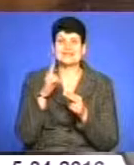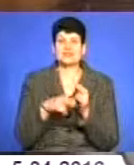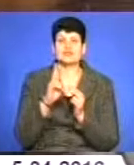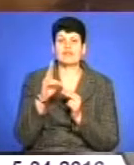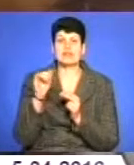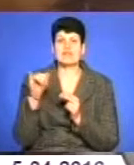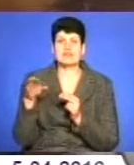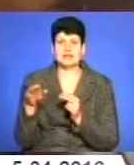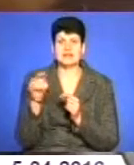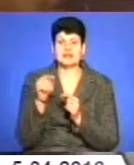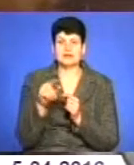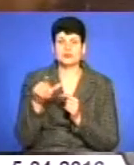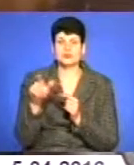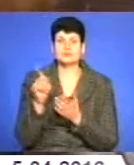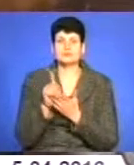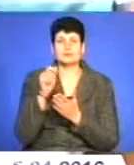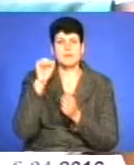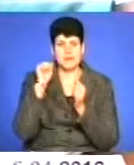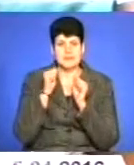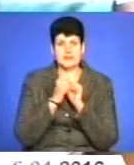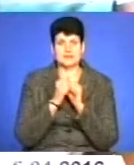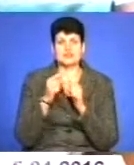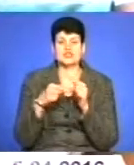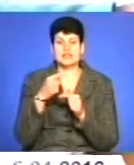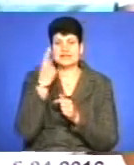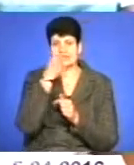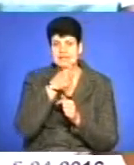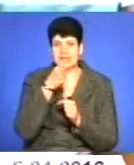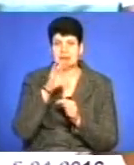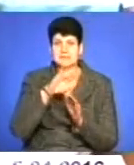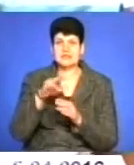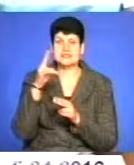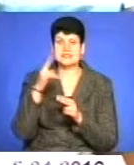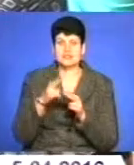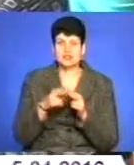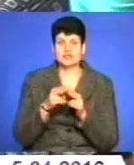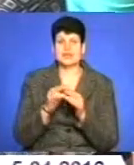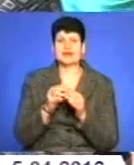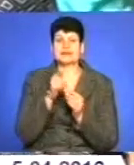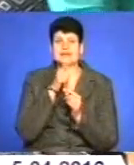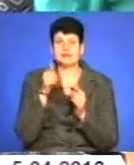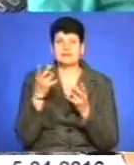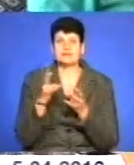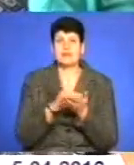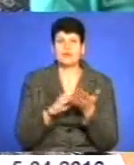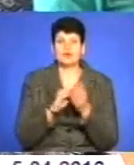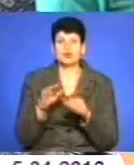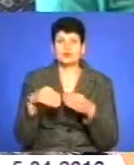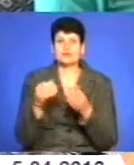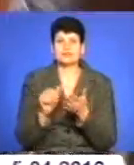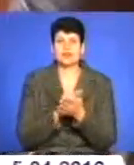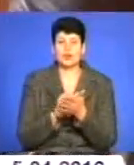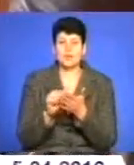квітні. Відтак мешканці повинні пам'ятати, що через рік після закінчення встановленого терміну потрібно повторно подати документи